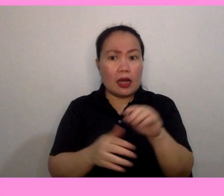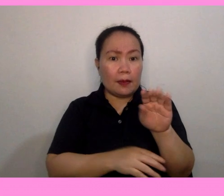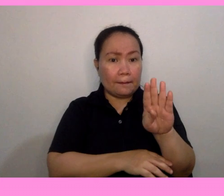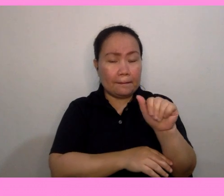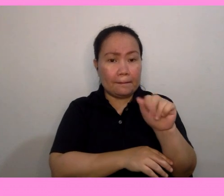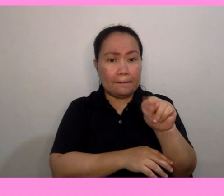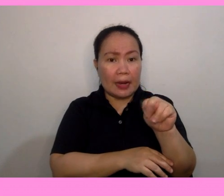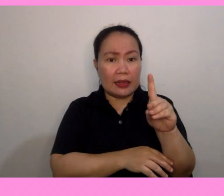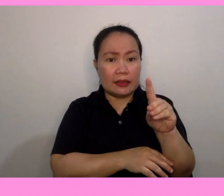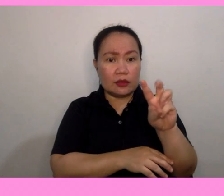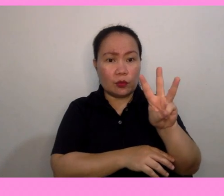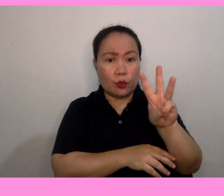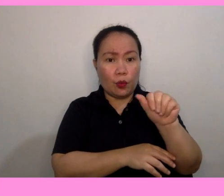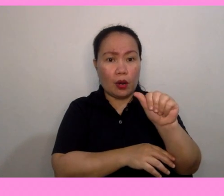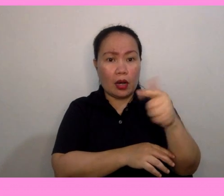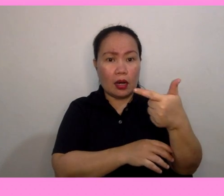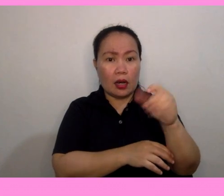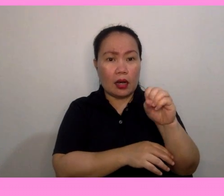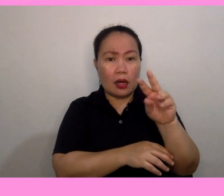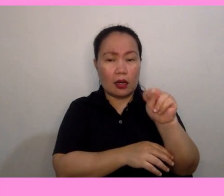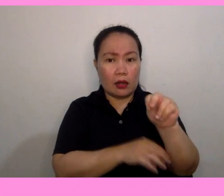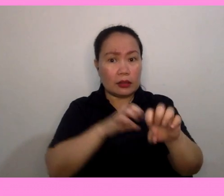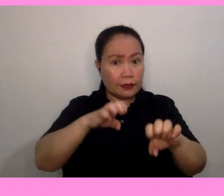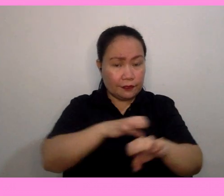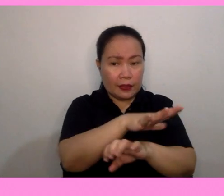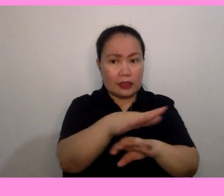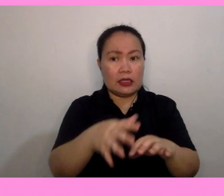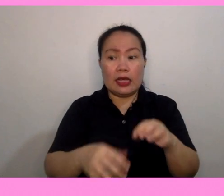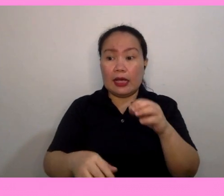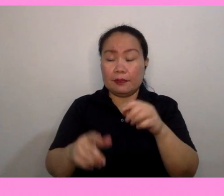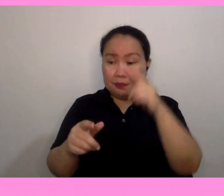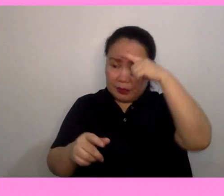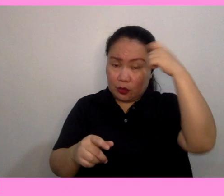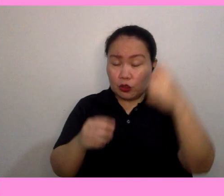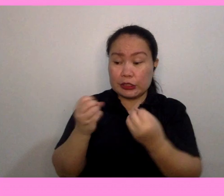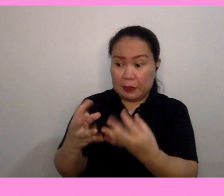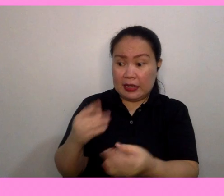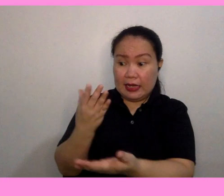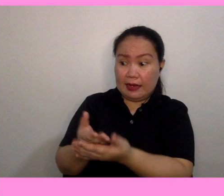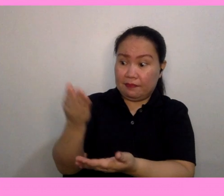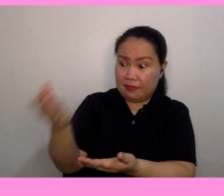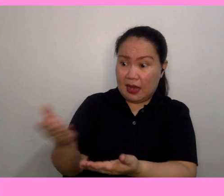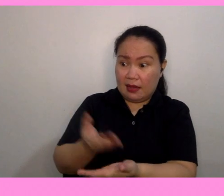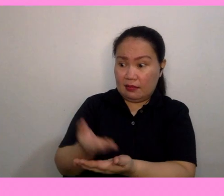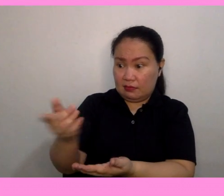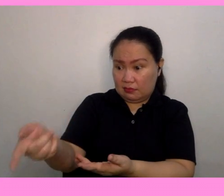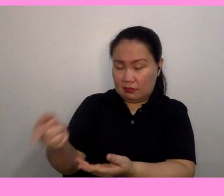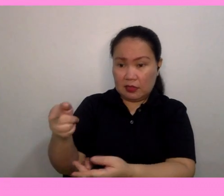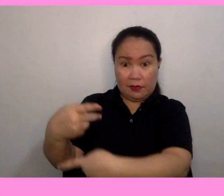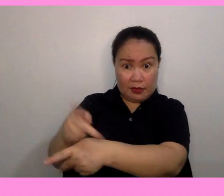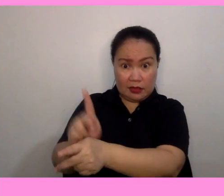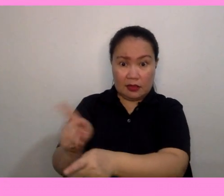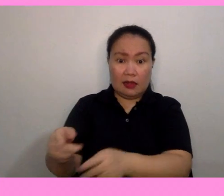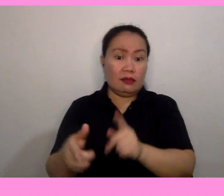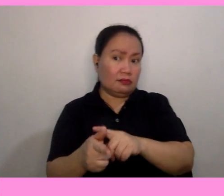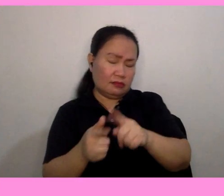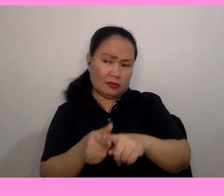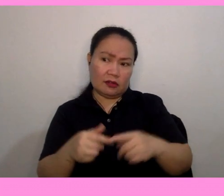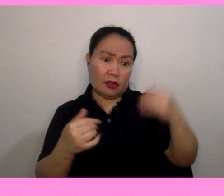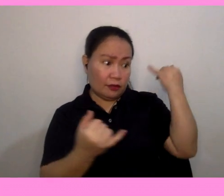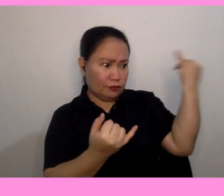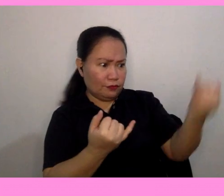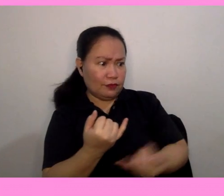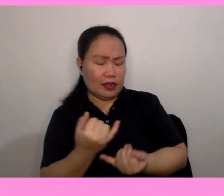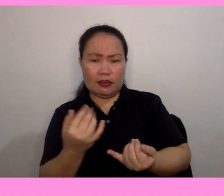na bandwagon effect. Dahil sa dami ng bumibili ng isang produkto, nahihikayat kang bumili.